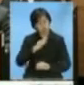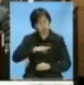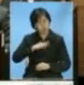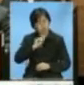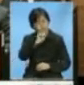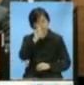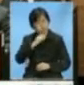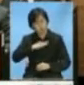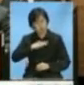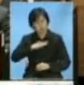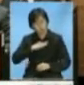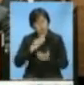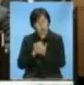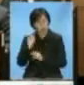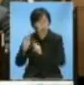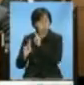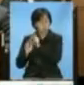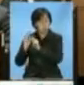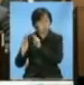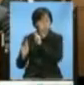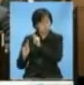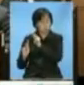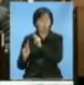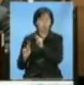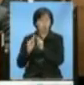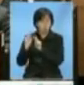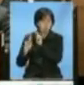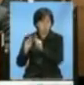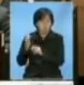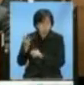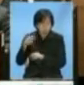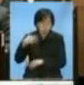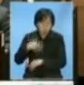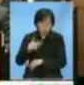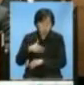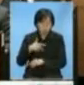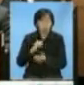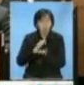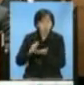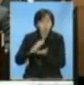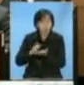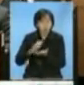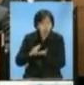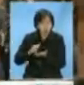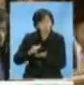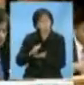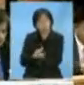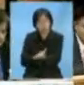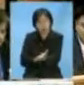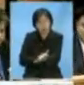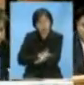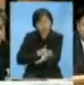ารณ์กันหนาหูว่ากู้ชาตินี้ฉายชาติหน้าก็ไม่หมด